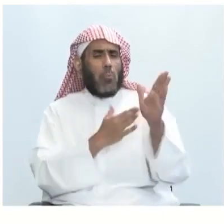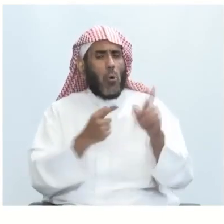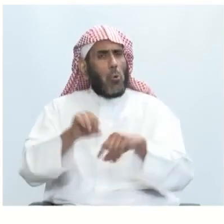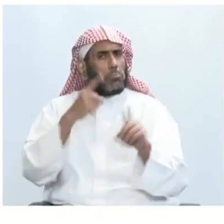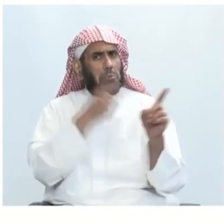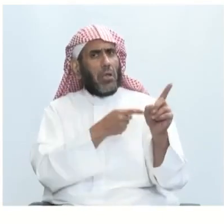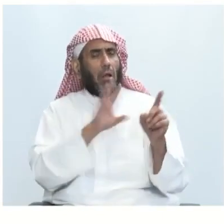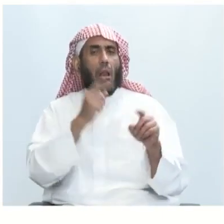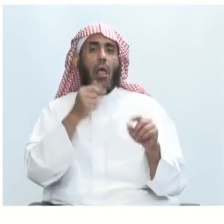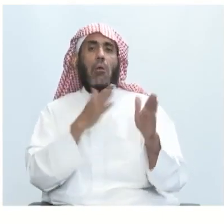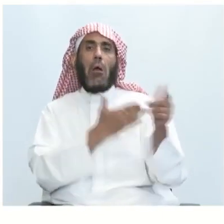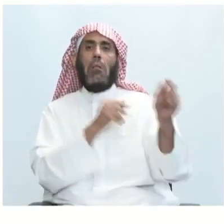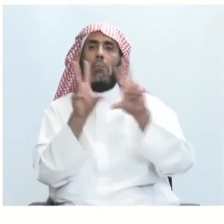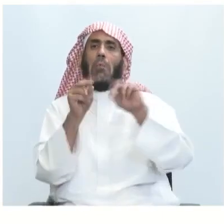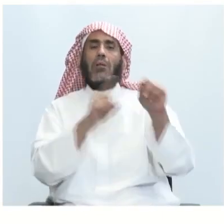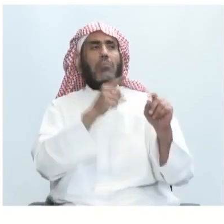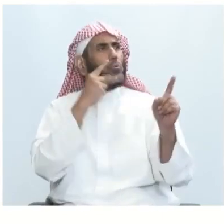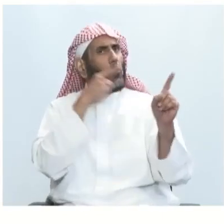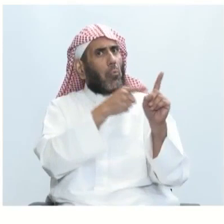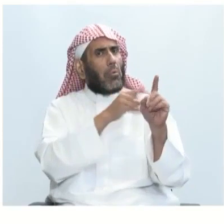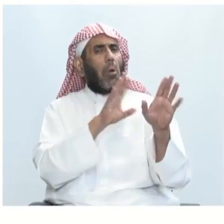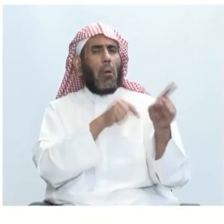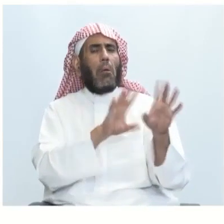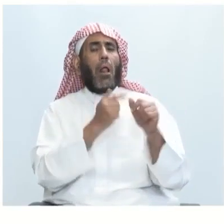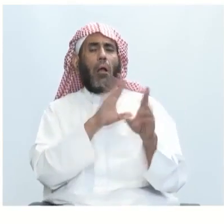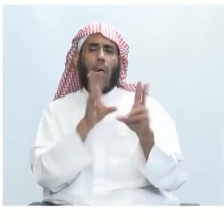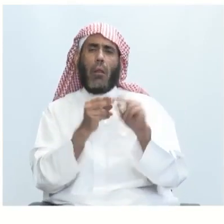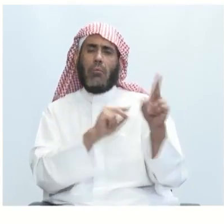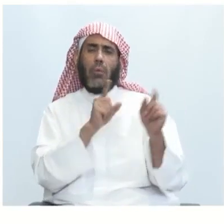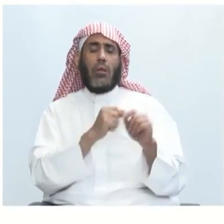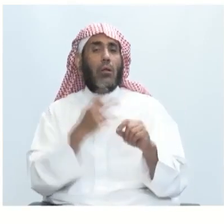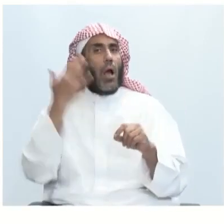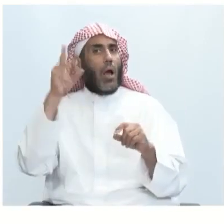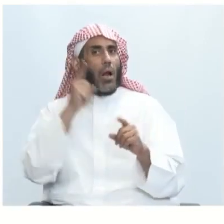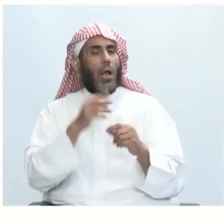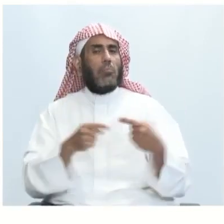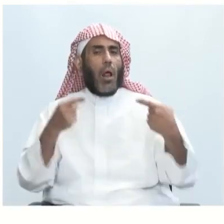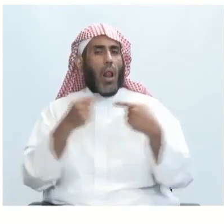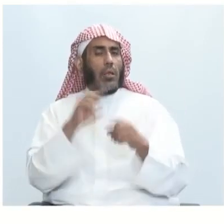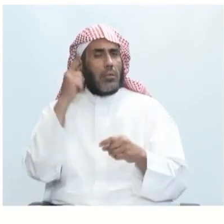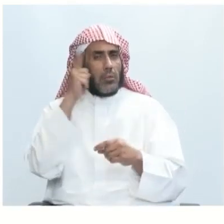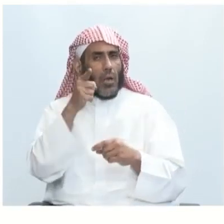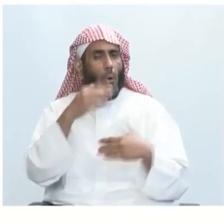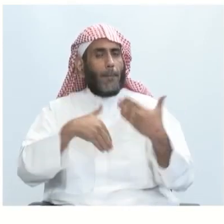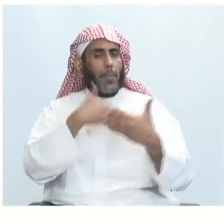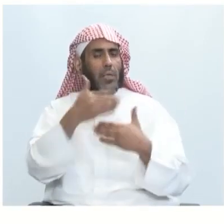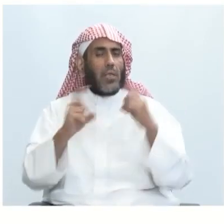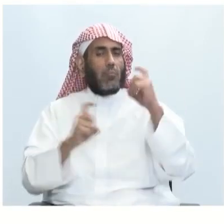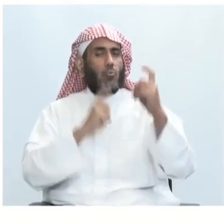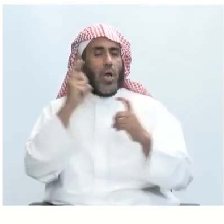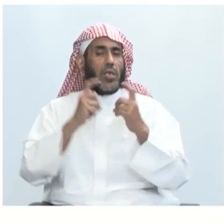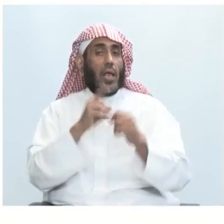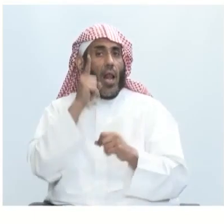لكن لا يقلدهم لا يقلدهم طيب الراي الذي تراه بعد هذه المناقشات